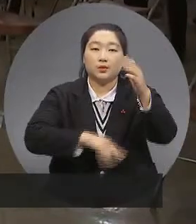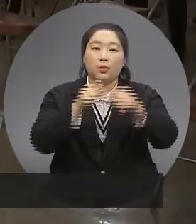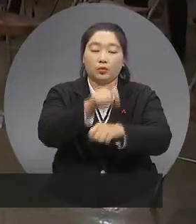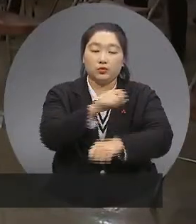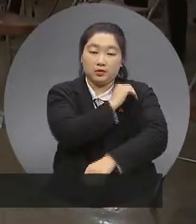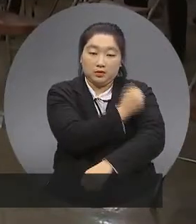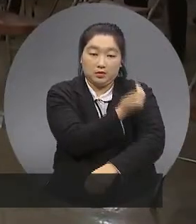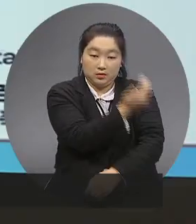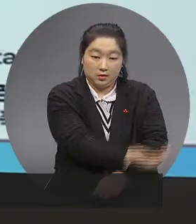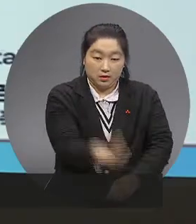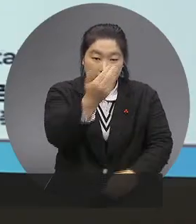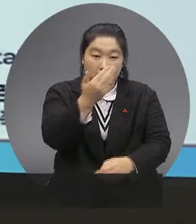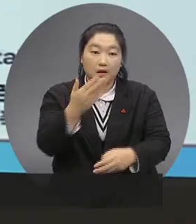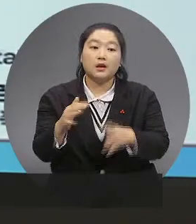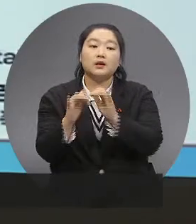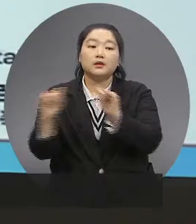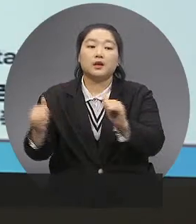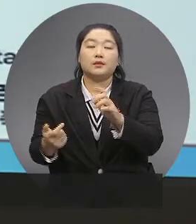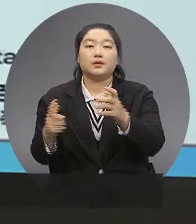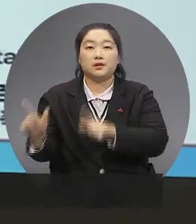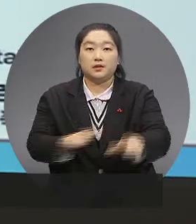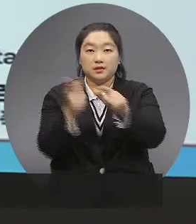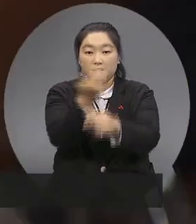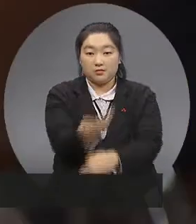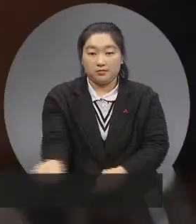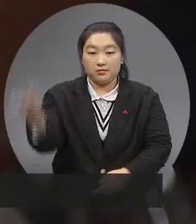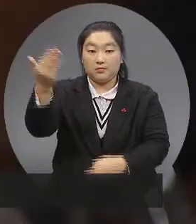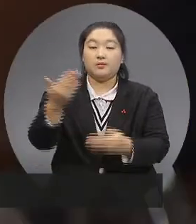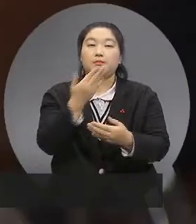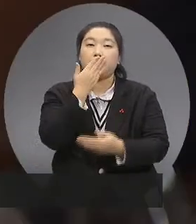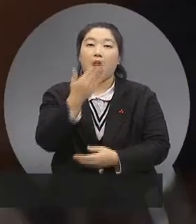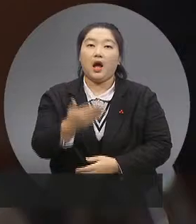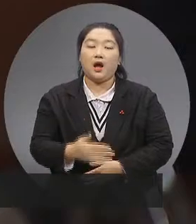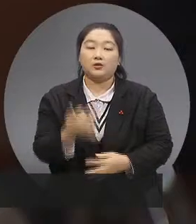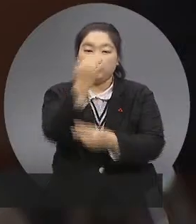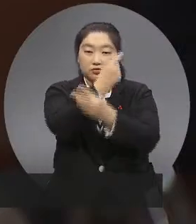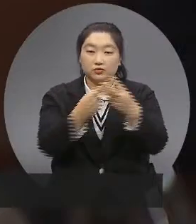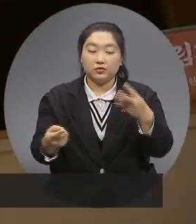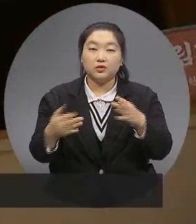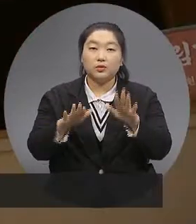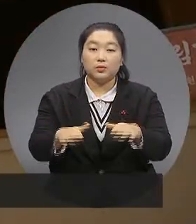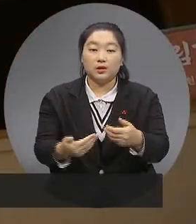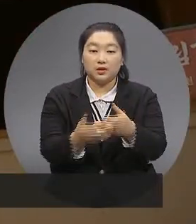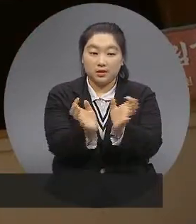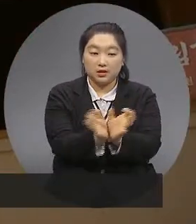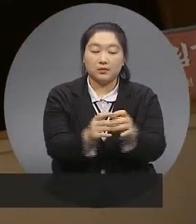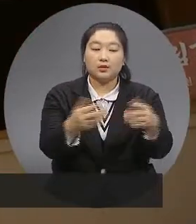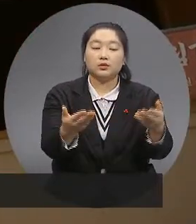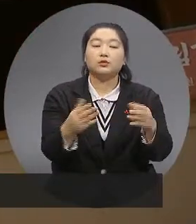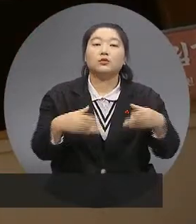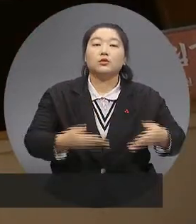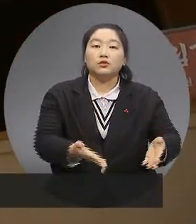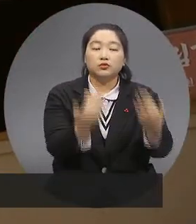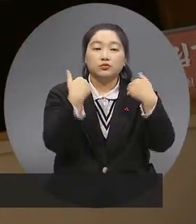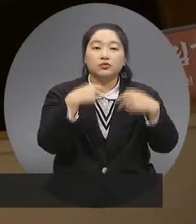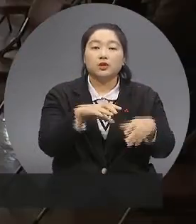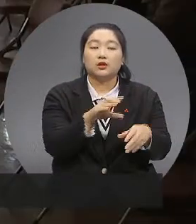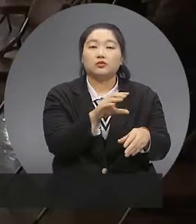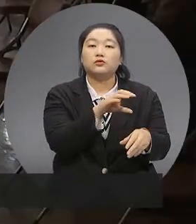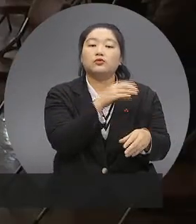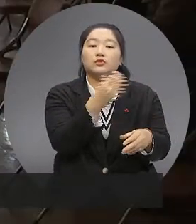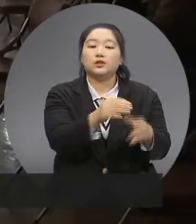역량 강화가 시민 삶의 질을 높이는 데 이어지도록 한 충주시 올해의 팀에는 투자 유치팀이